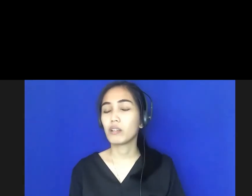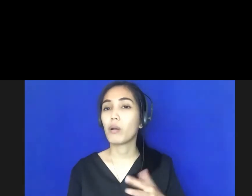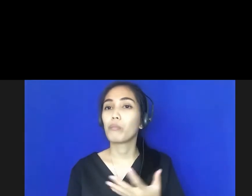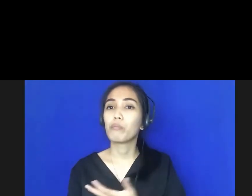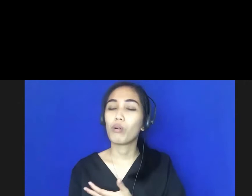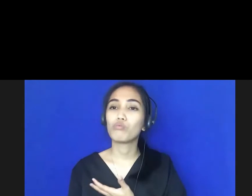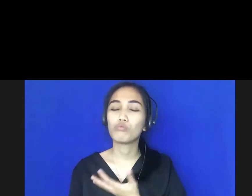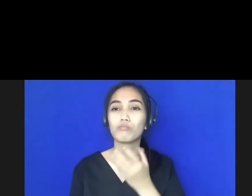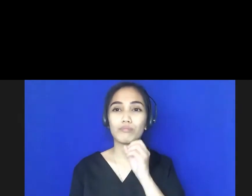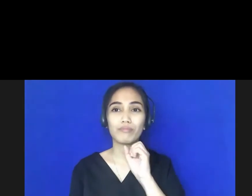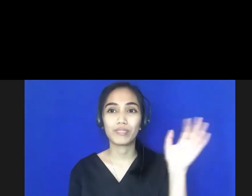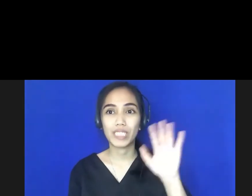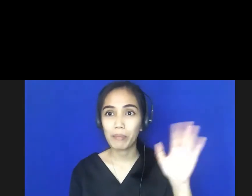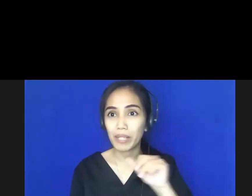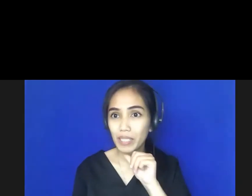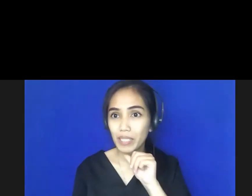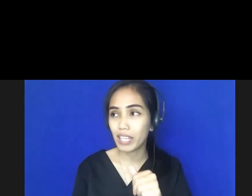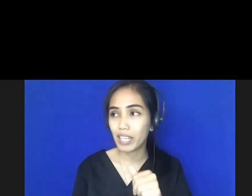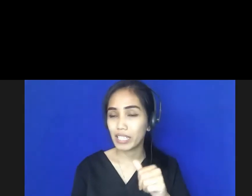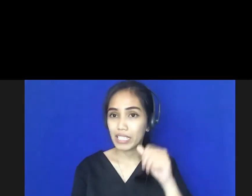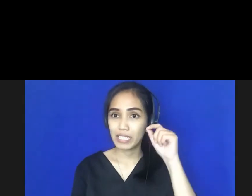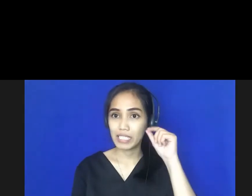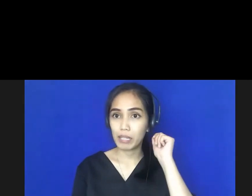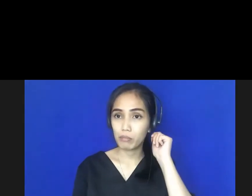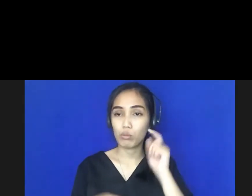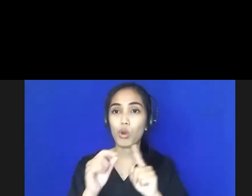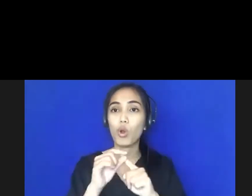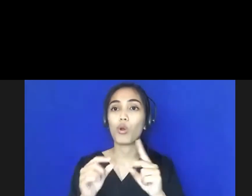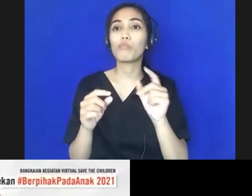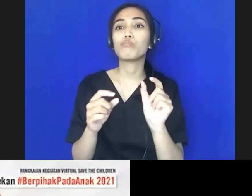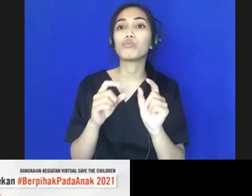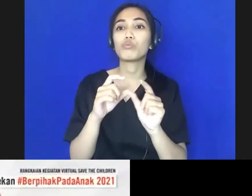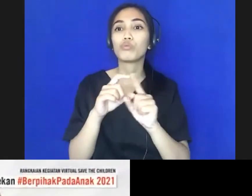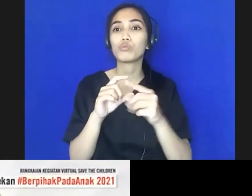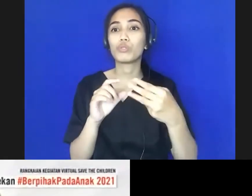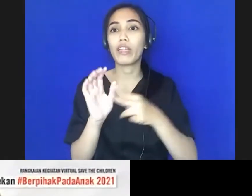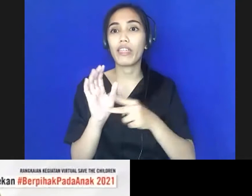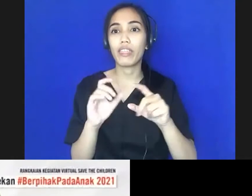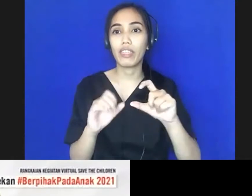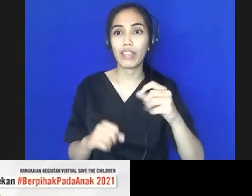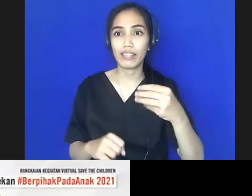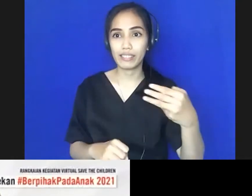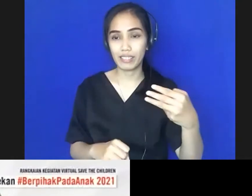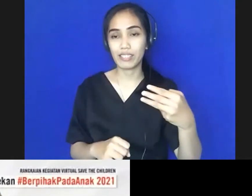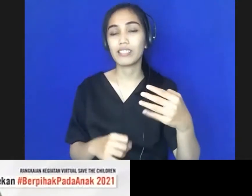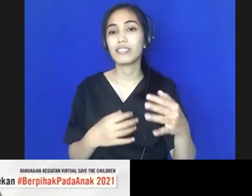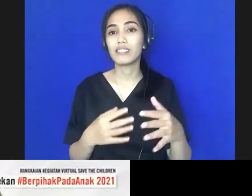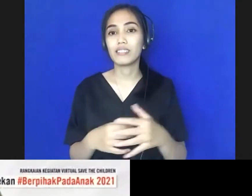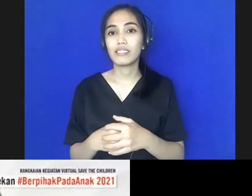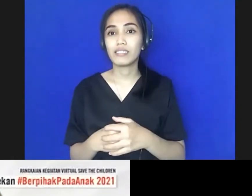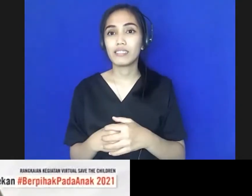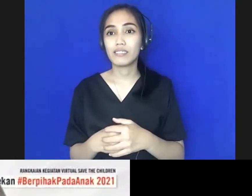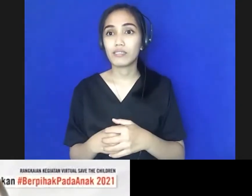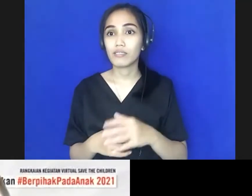menyapa Ibu Prudence Borthwick. Ibu Prudence Borthwick, are you with